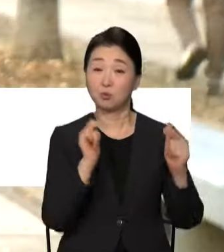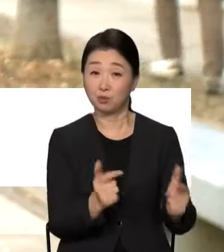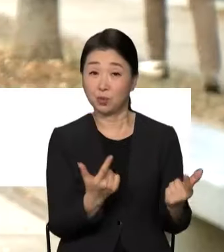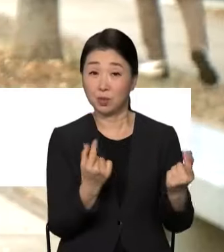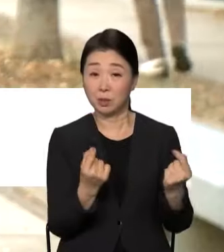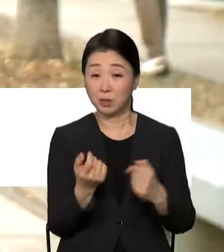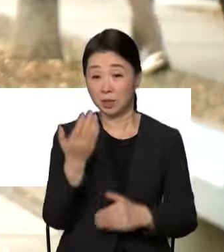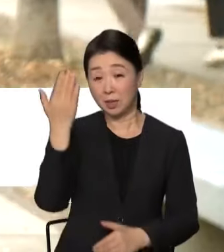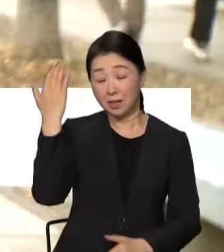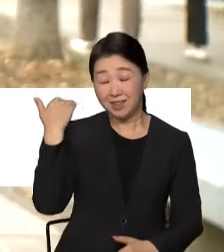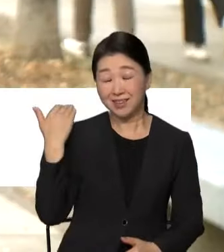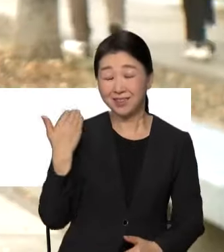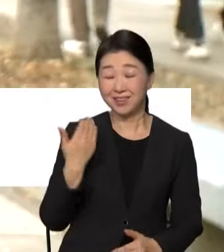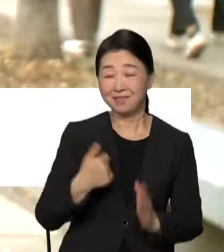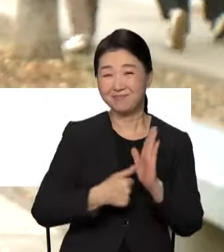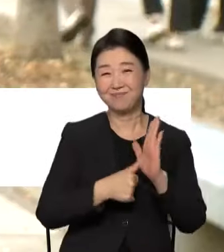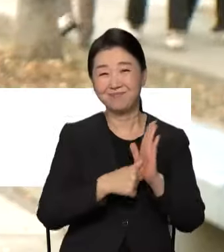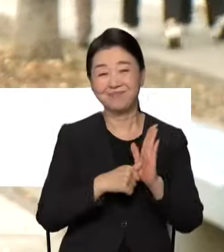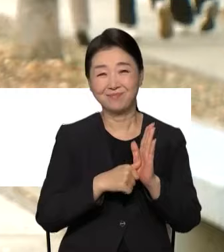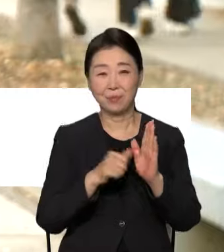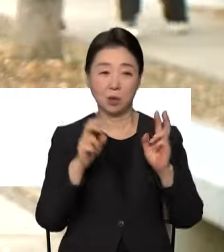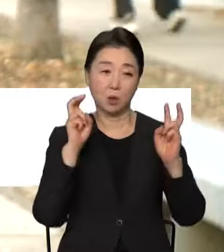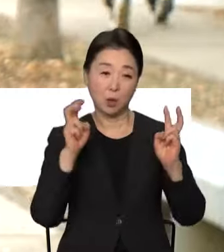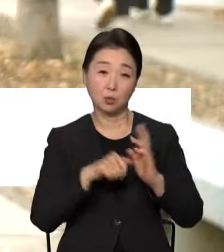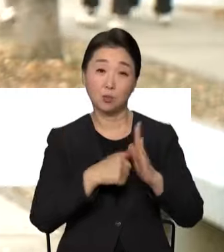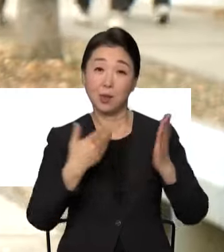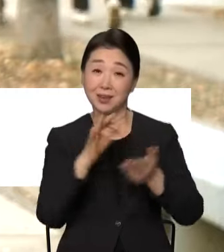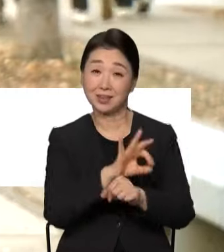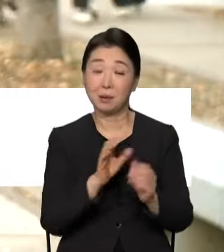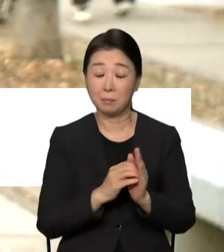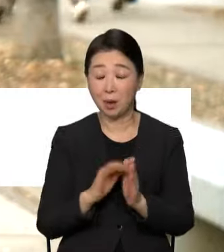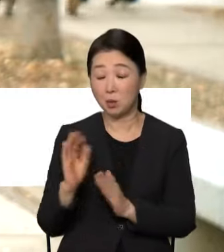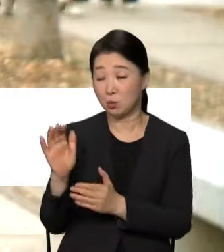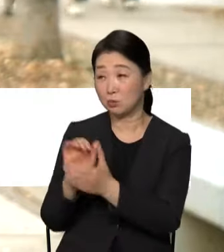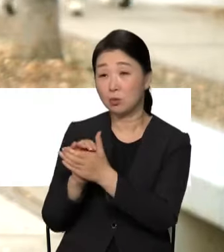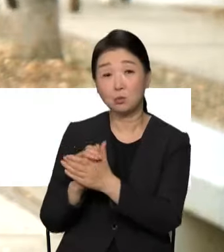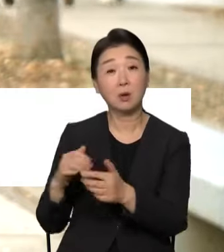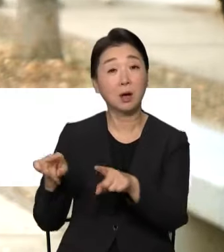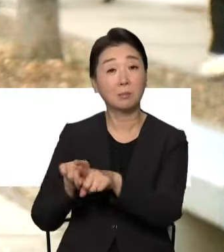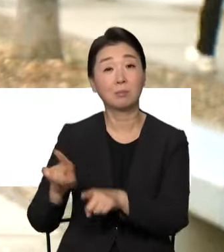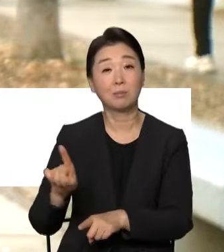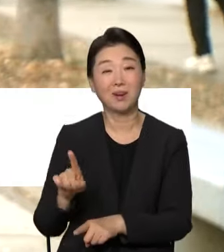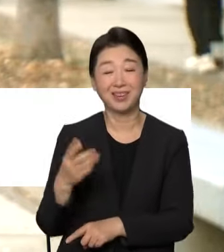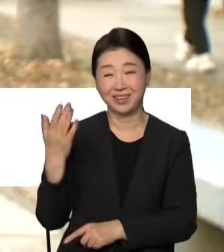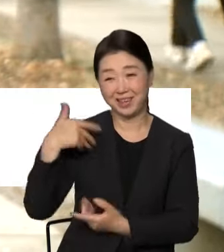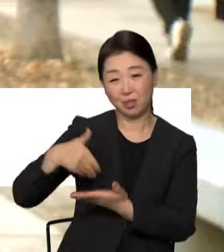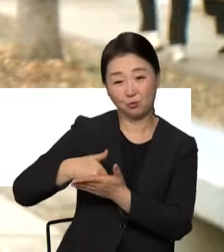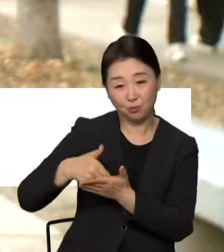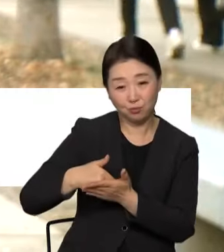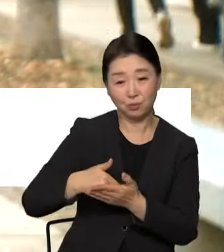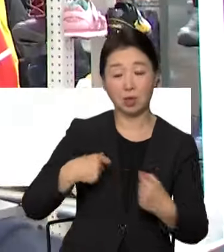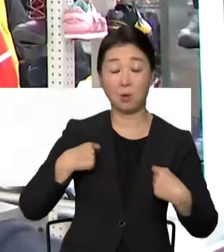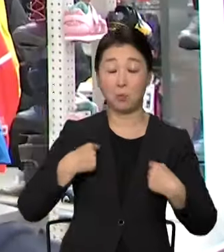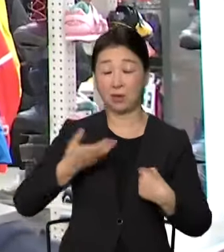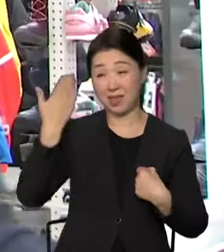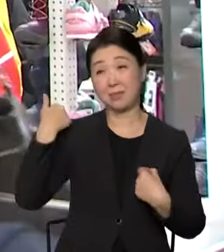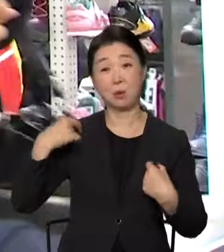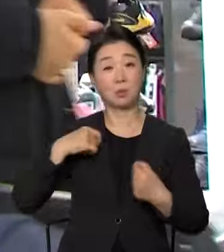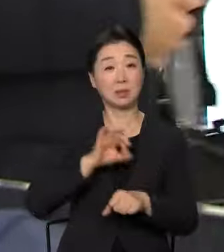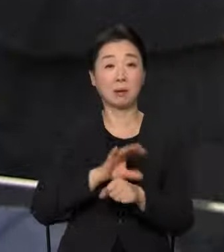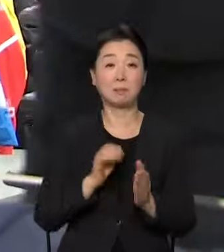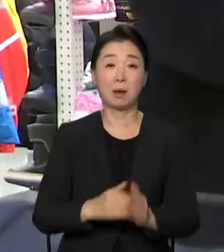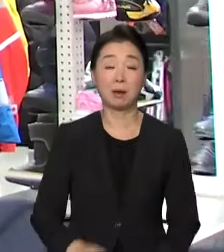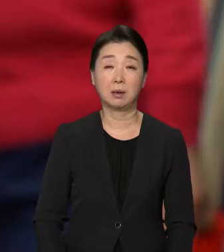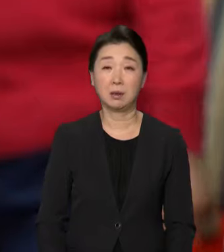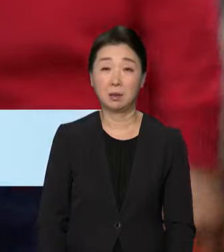같아요. 예전에 브랜드 소비를 좀 하다가 이제는 요새 친구들도 같이 이제 구제나 빈티지 이런 쪽으로. 특히